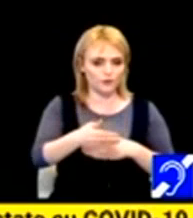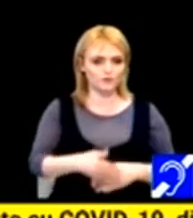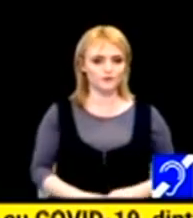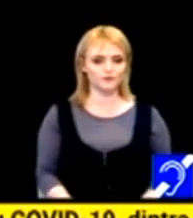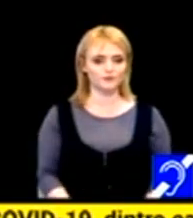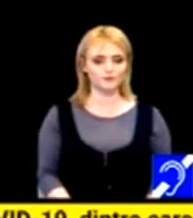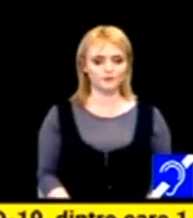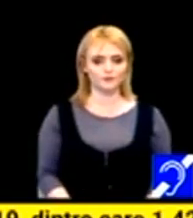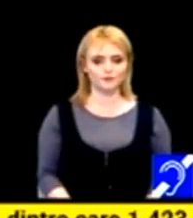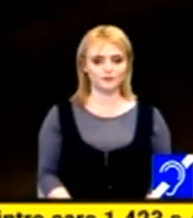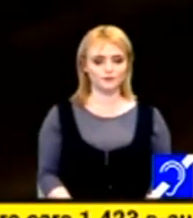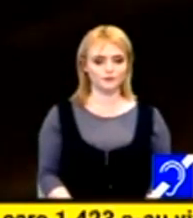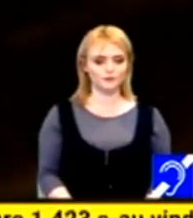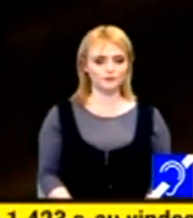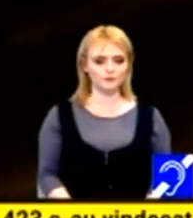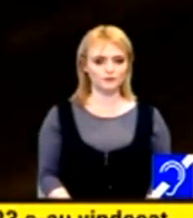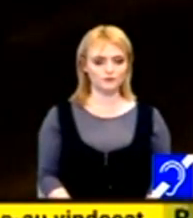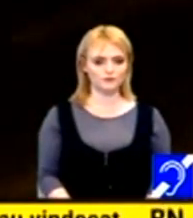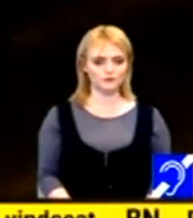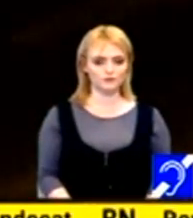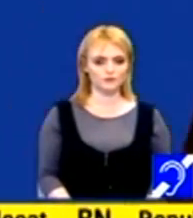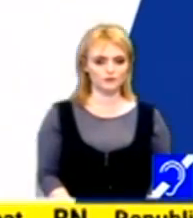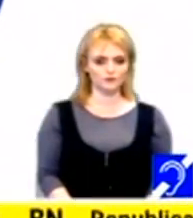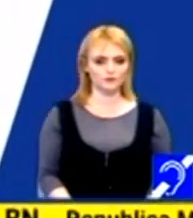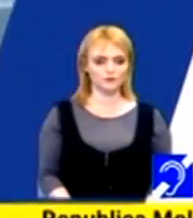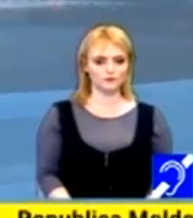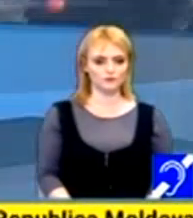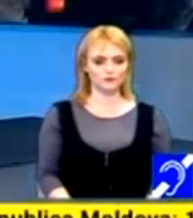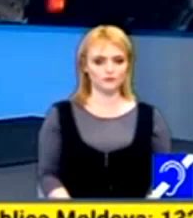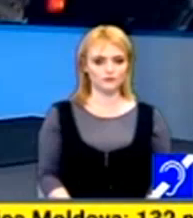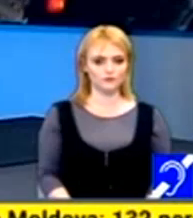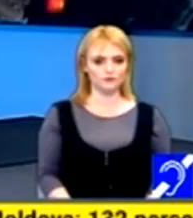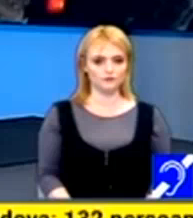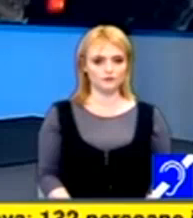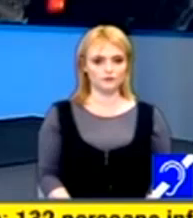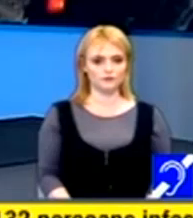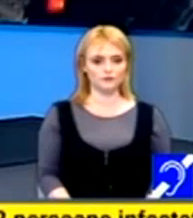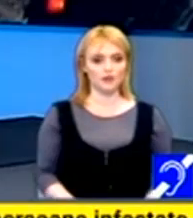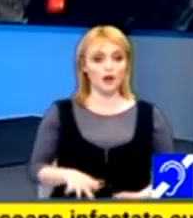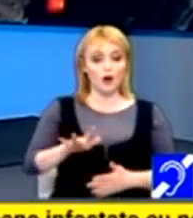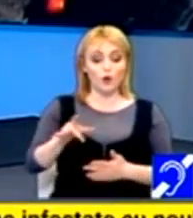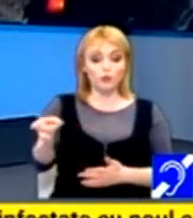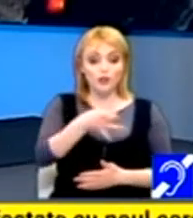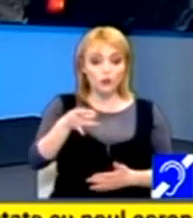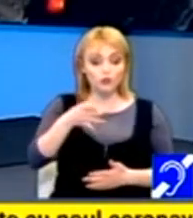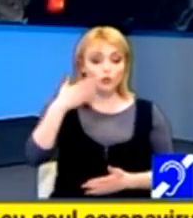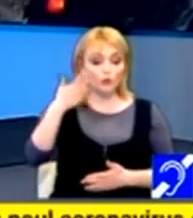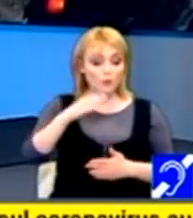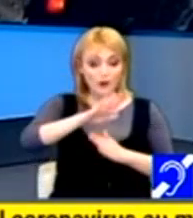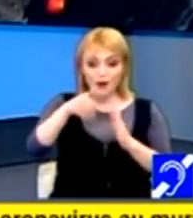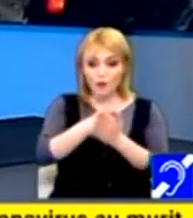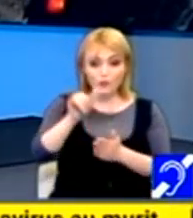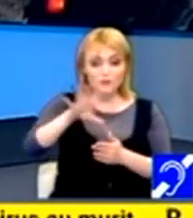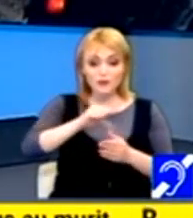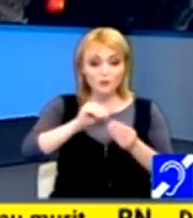sanitară. Imagini vedeți mai târziu în Telejurnal. Un județ din România fără probleme până acum.